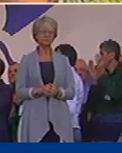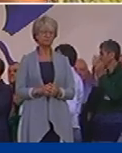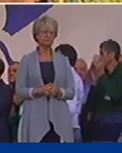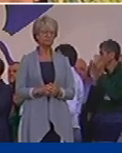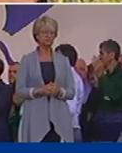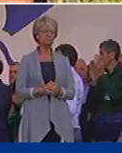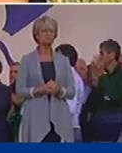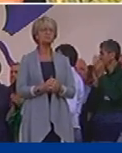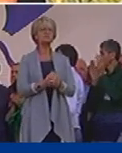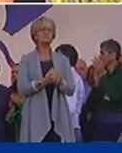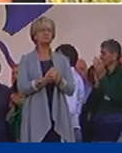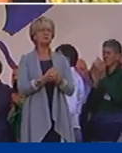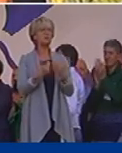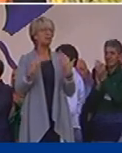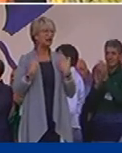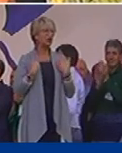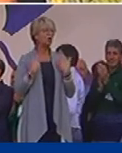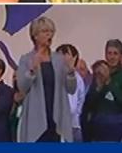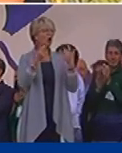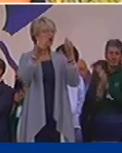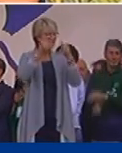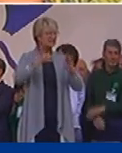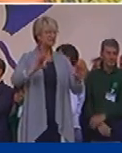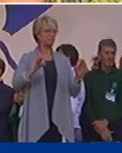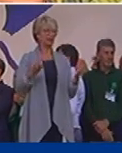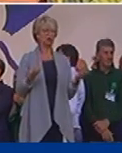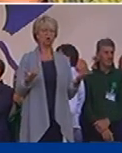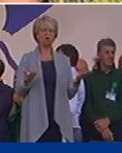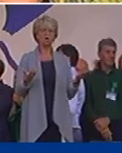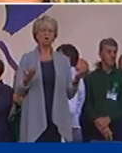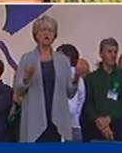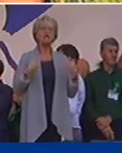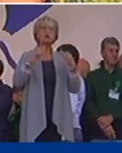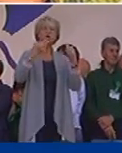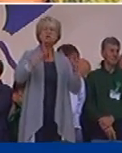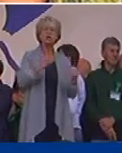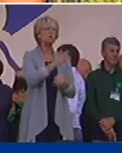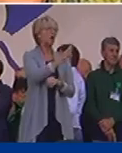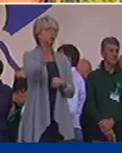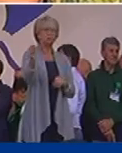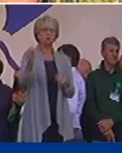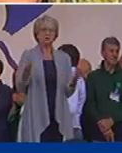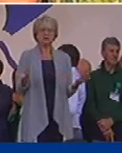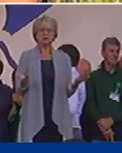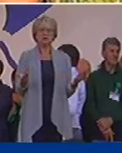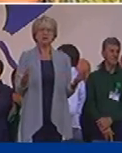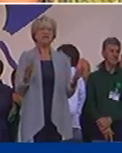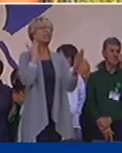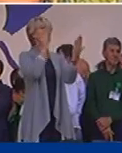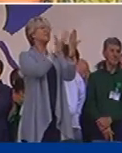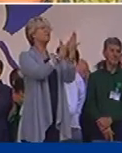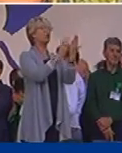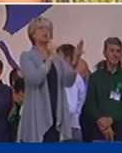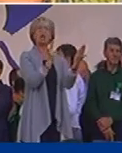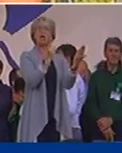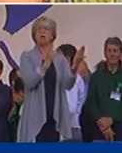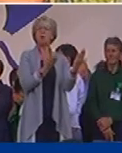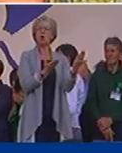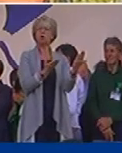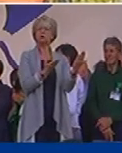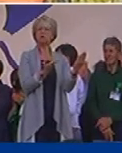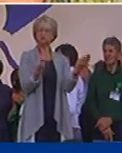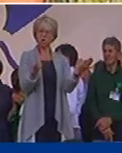perché io porto rispetto e quindi io porto rispetto a tutti. Di fronte alla morte c'è il